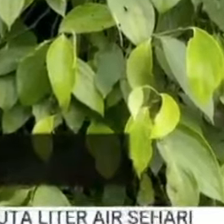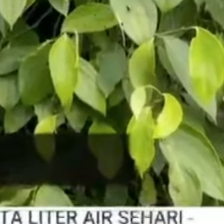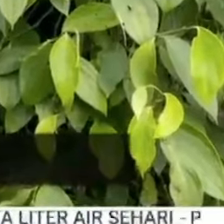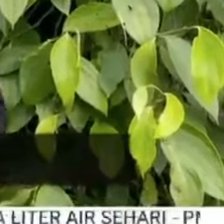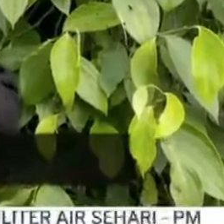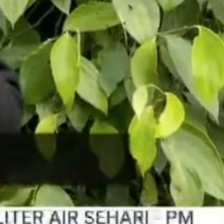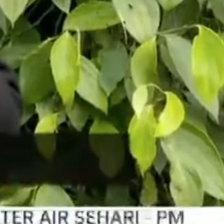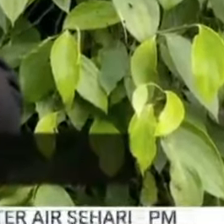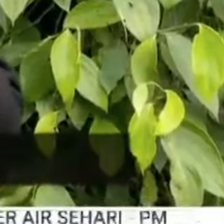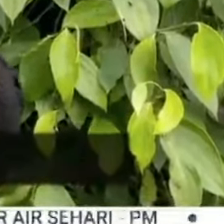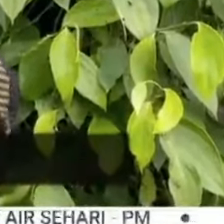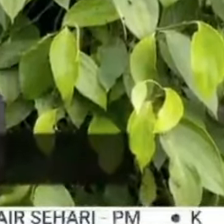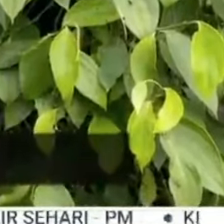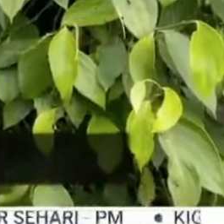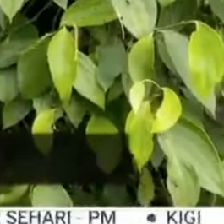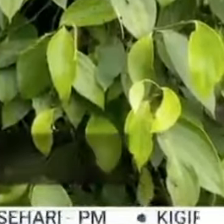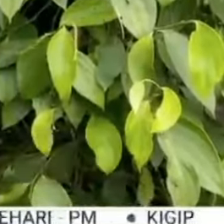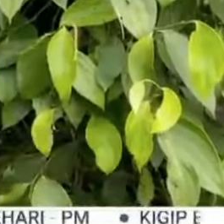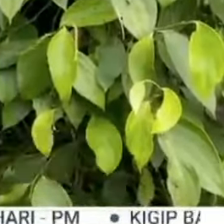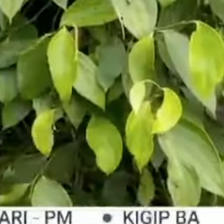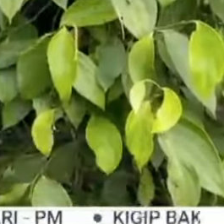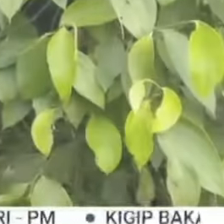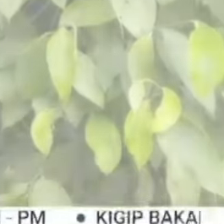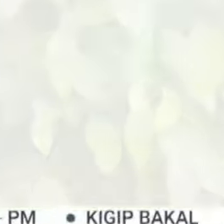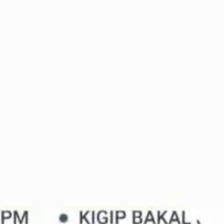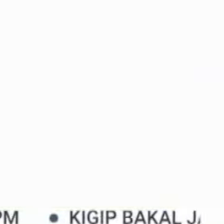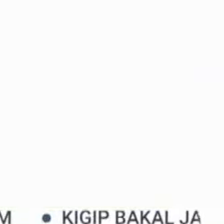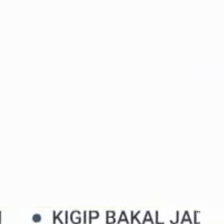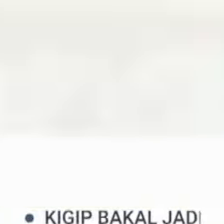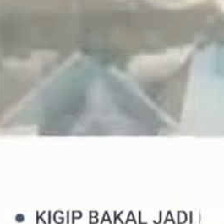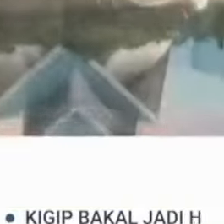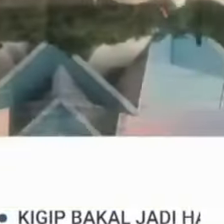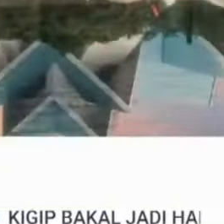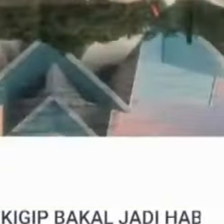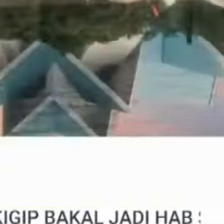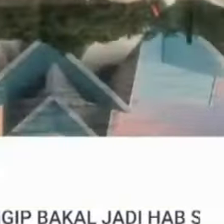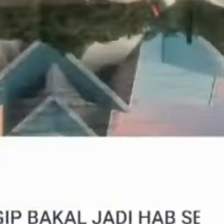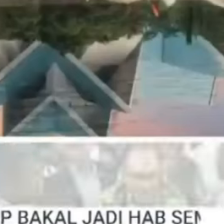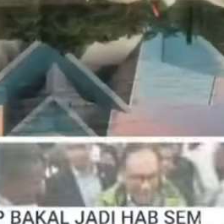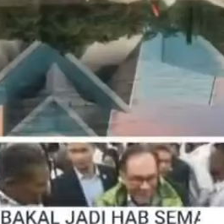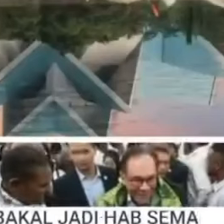menua tu ngau bangsa bak luar menua kita tu.